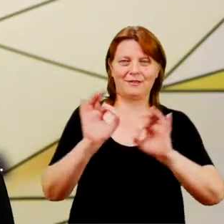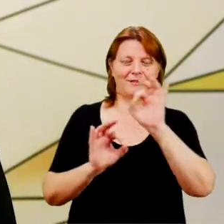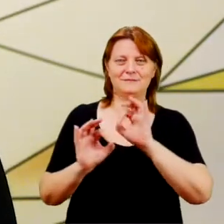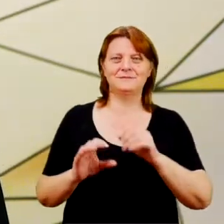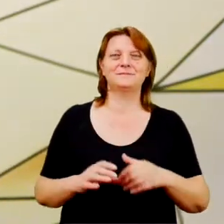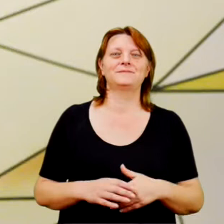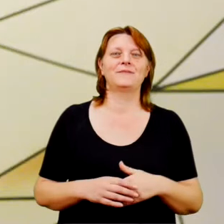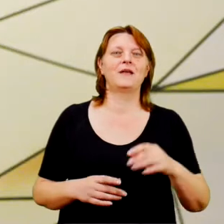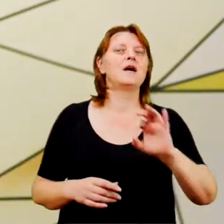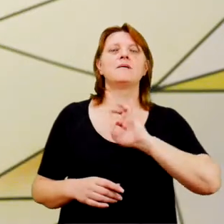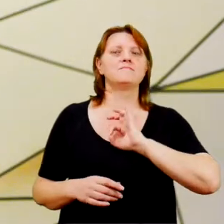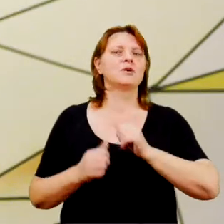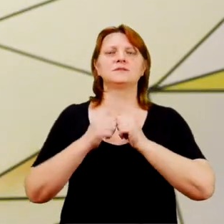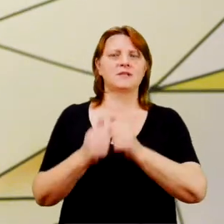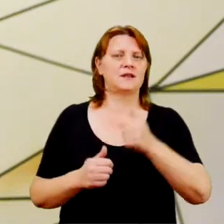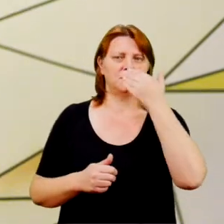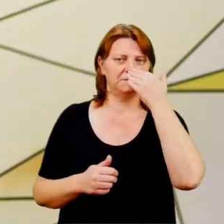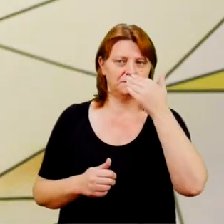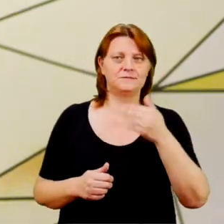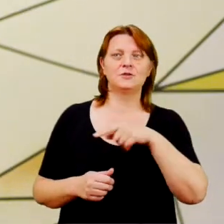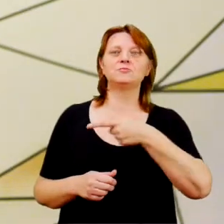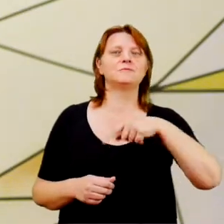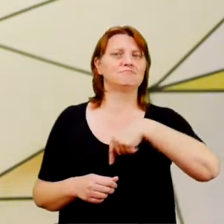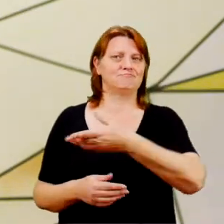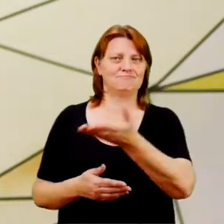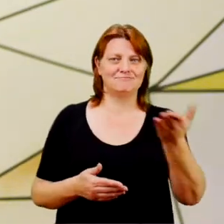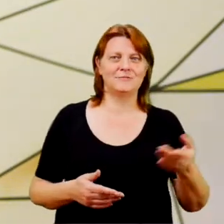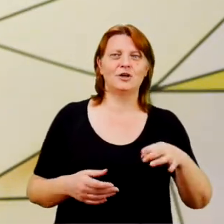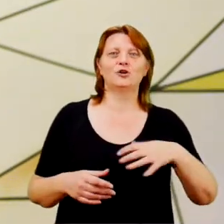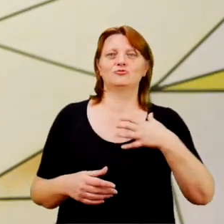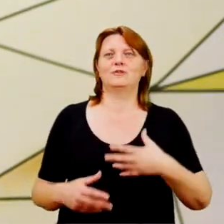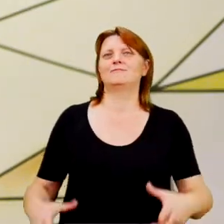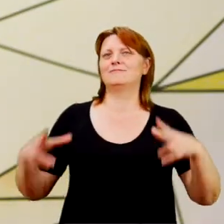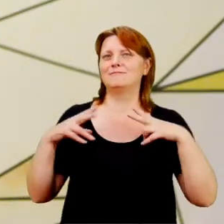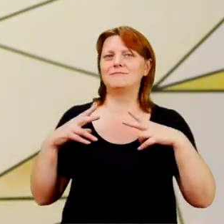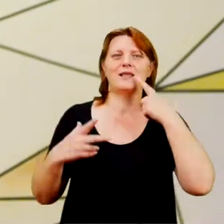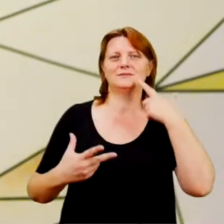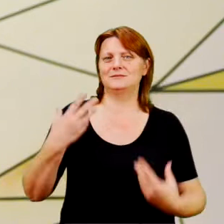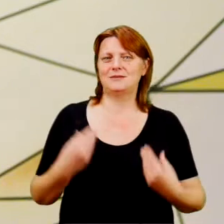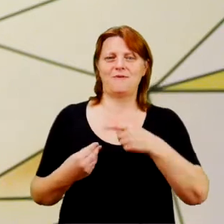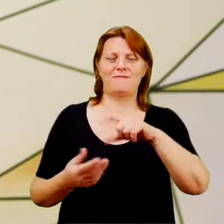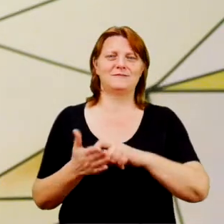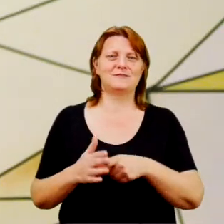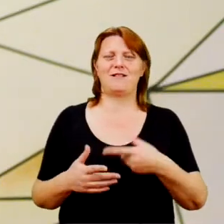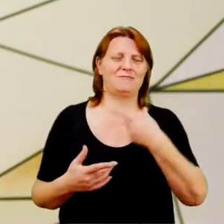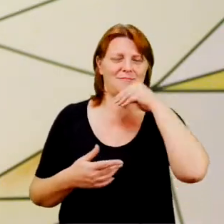niepewnie. Moją rolą jest, abyście Państwo relaksowali się i bawili w tej sali jak